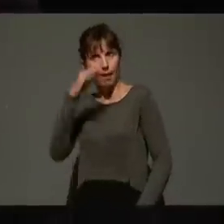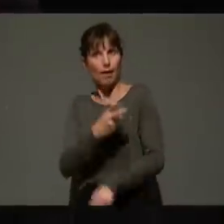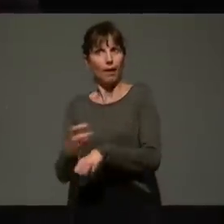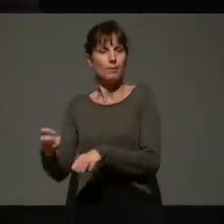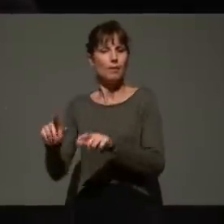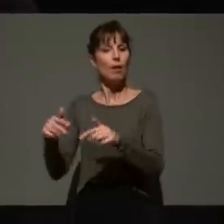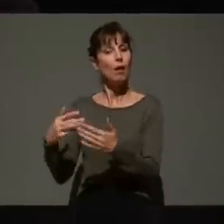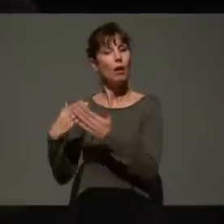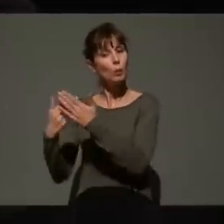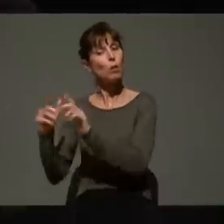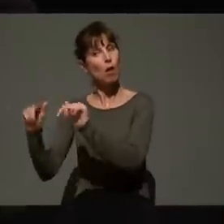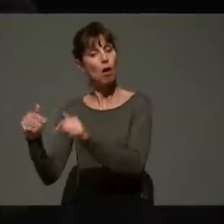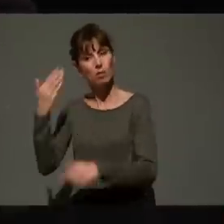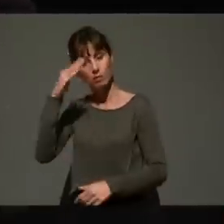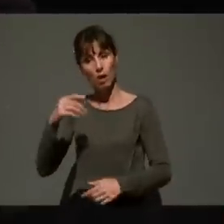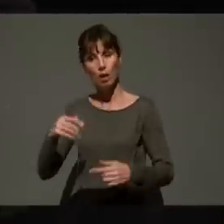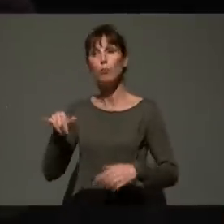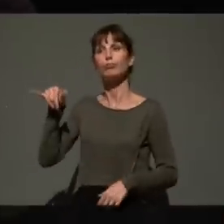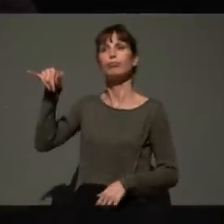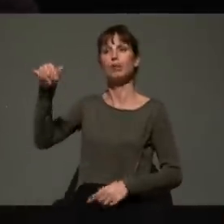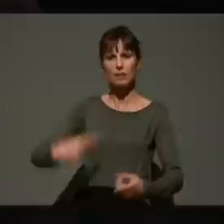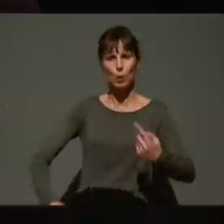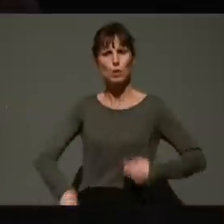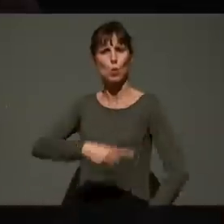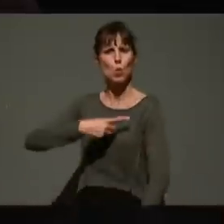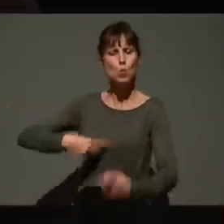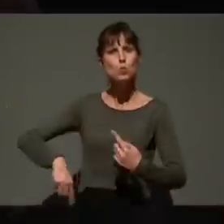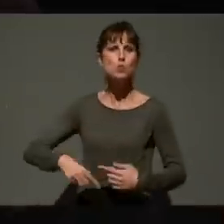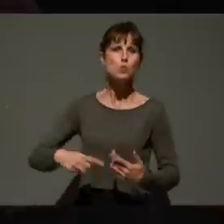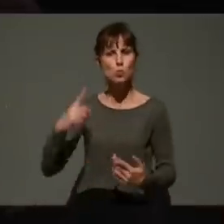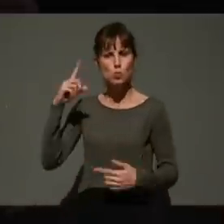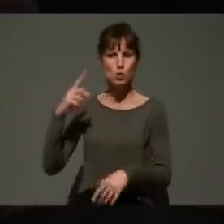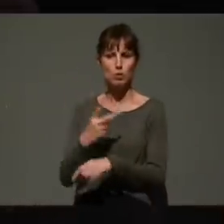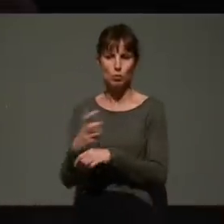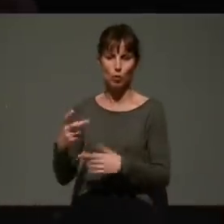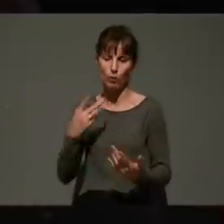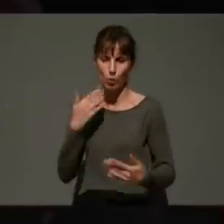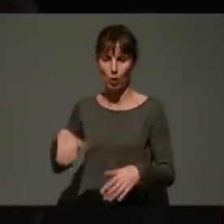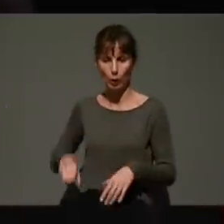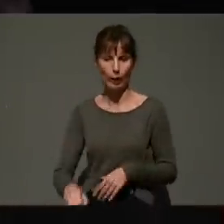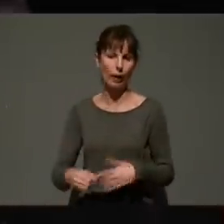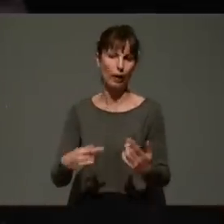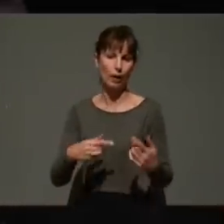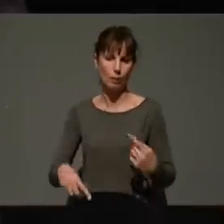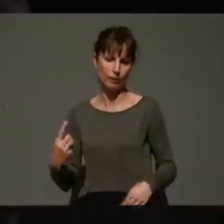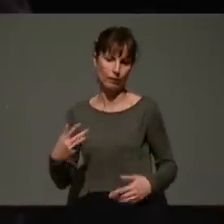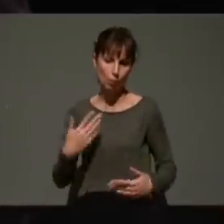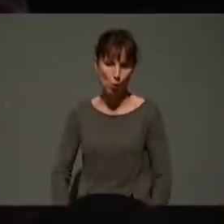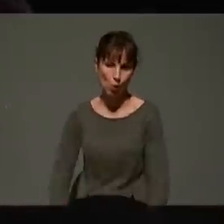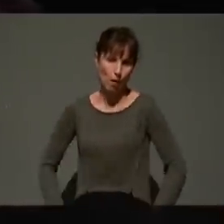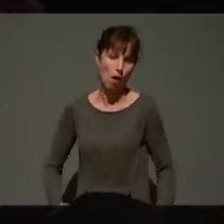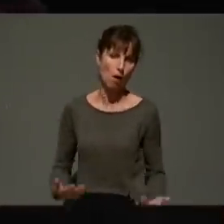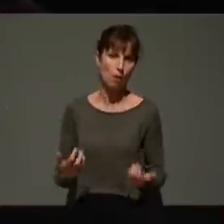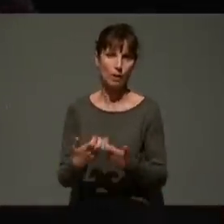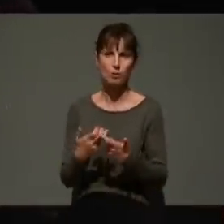a été étudié, ça. On sait que ça va jouer sur la récupération. Hein. Donc tous ces facteurs-là sont importants. Mais pour monsieur ou madame tout le